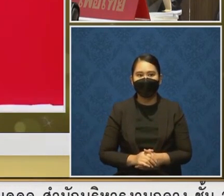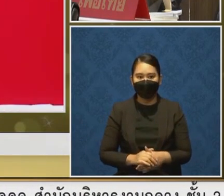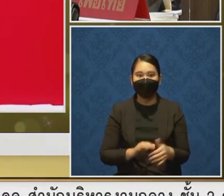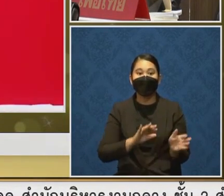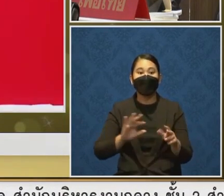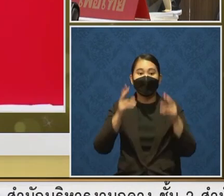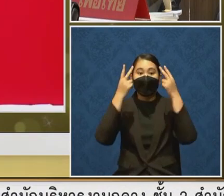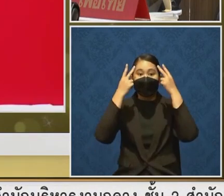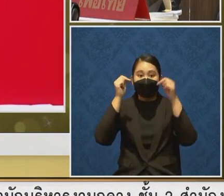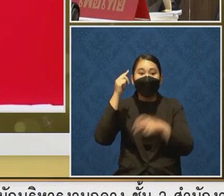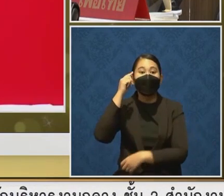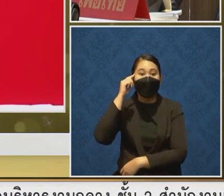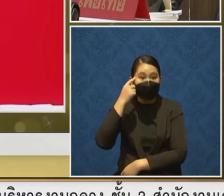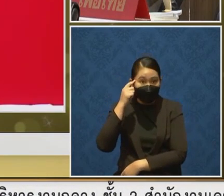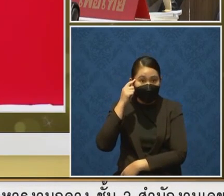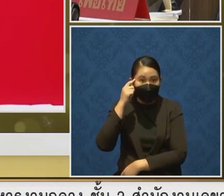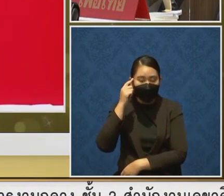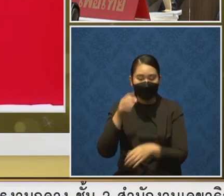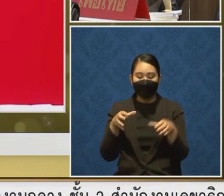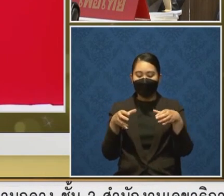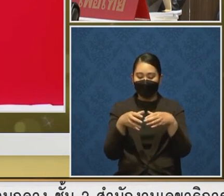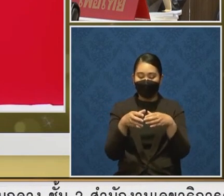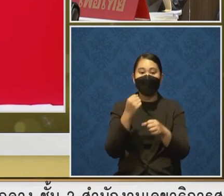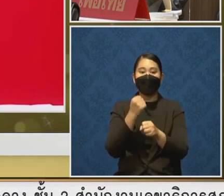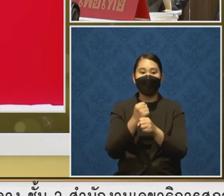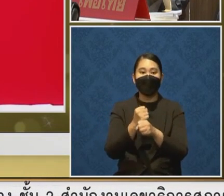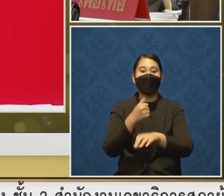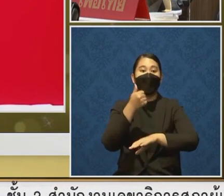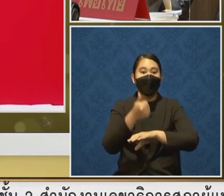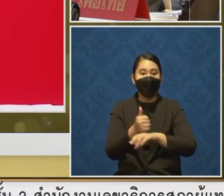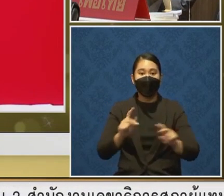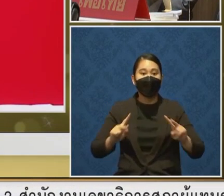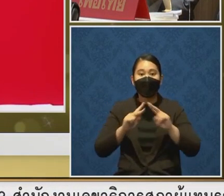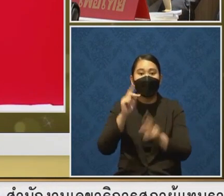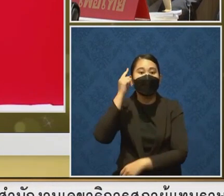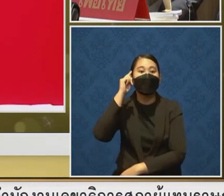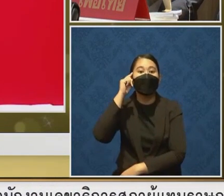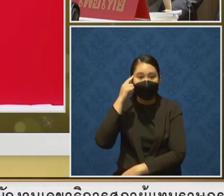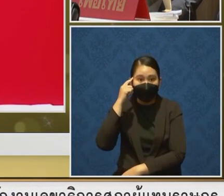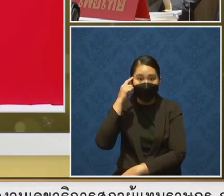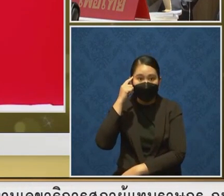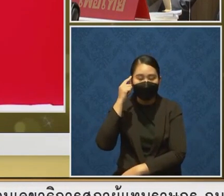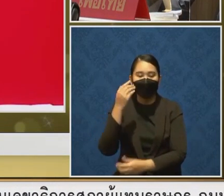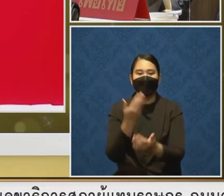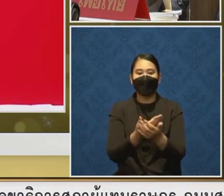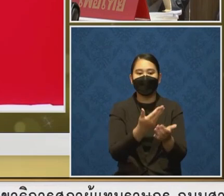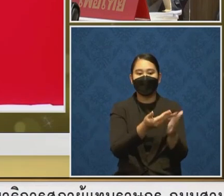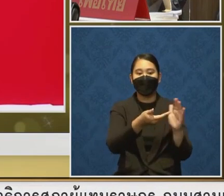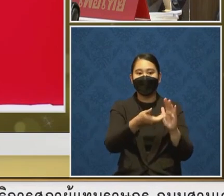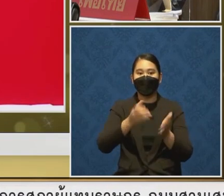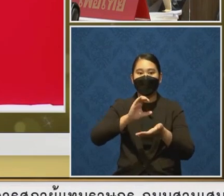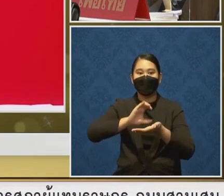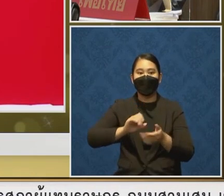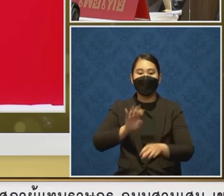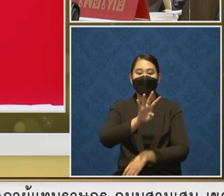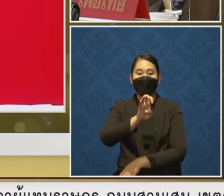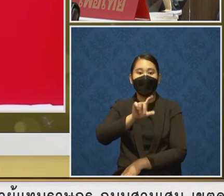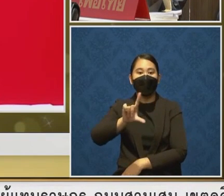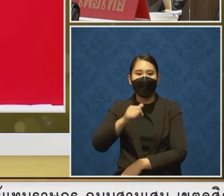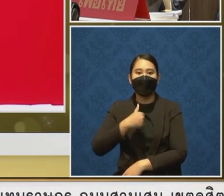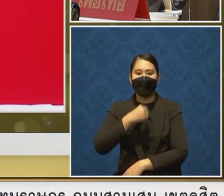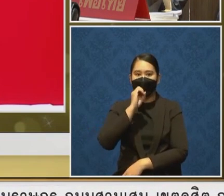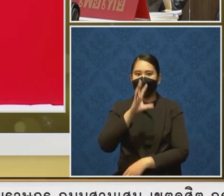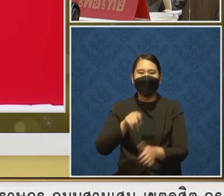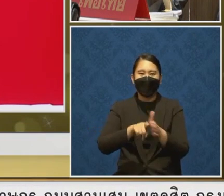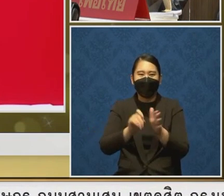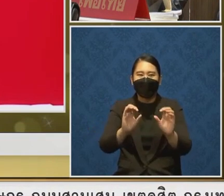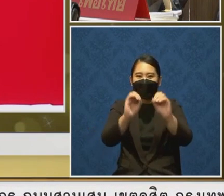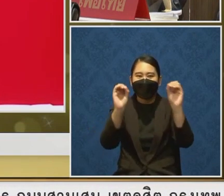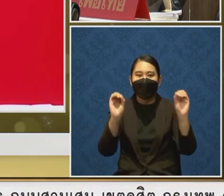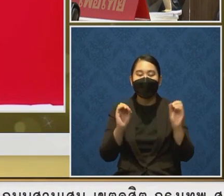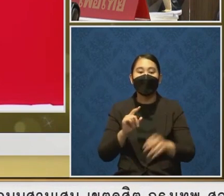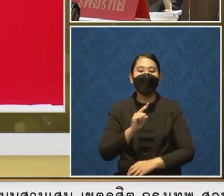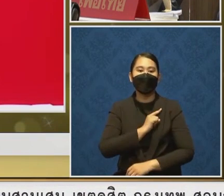ไม